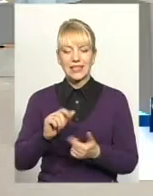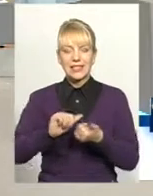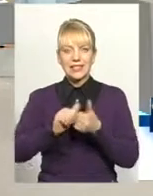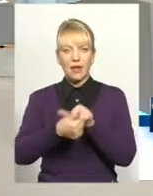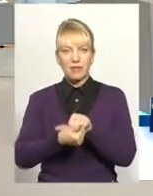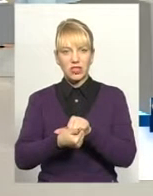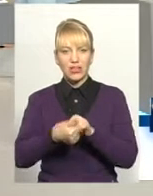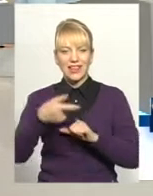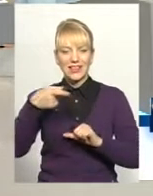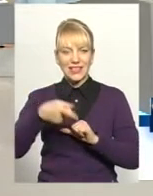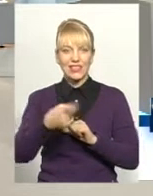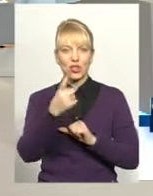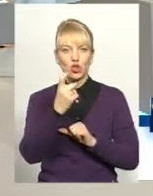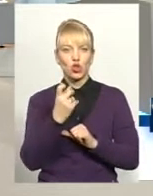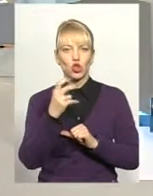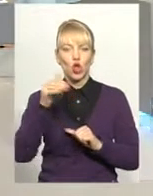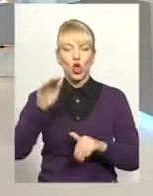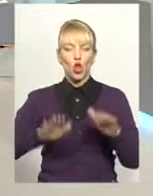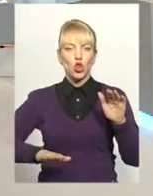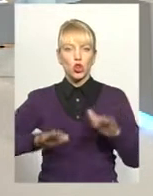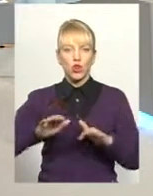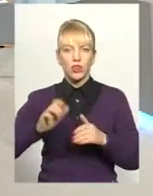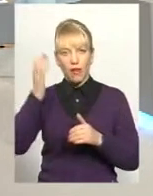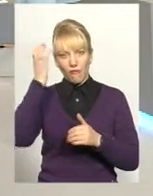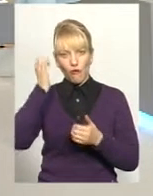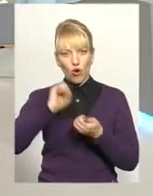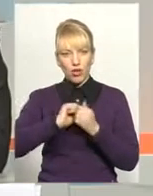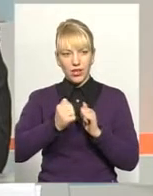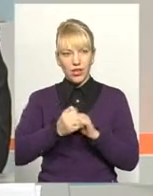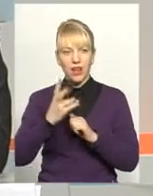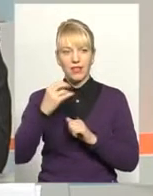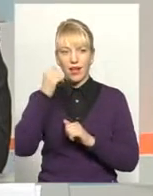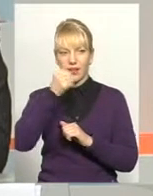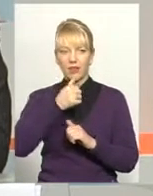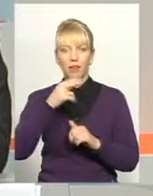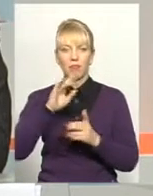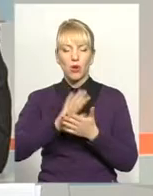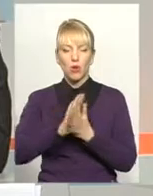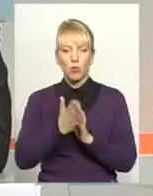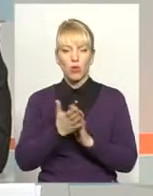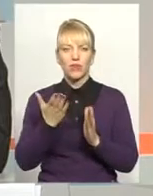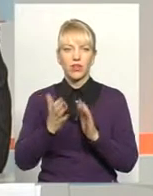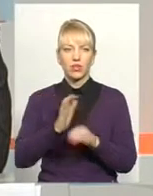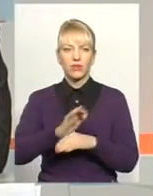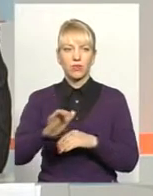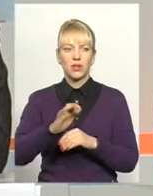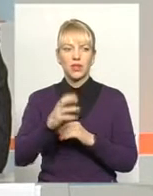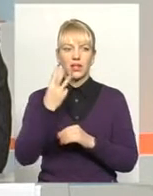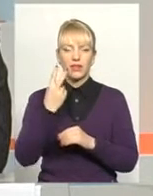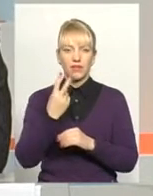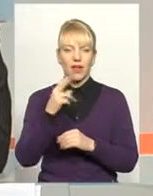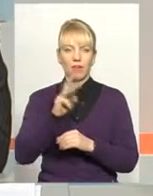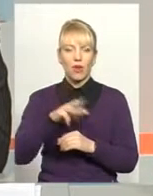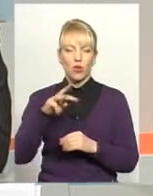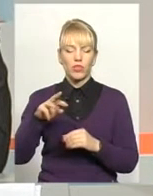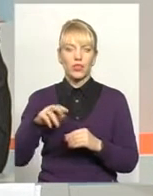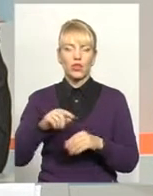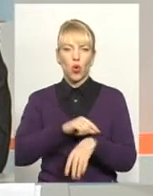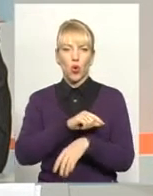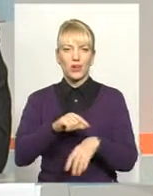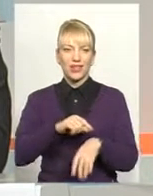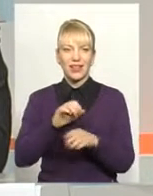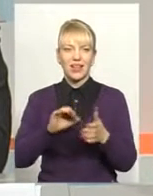заміщає 1100 тонн вугілля на рік. При умові, що вона виробляє за рік 2 мільйони кВт-годин електроенергії. Значить,